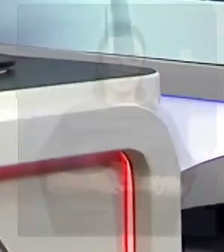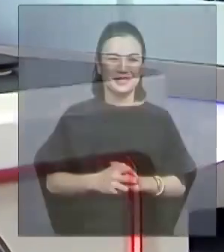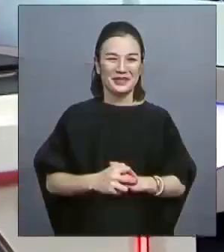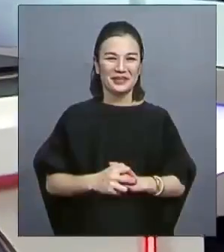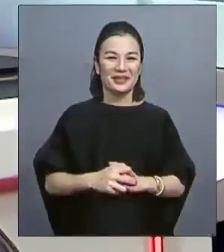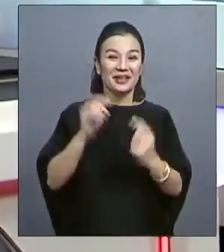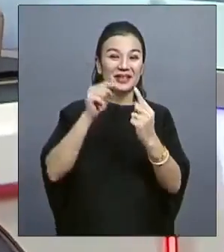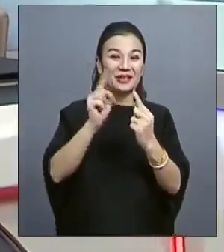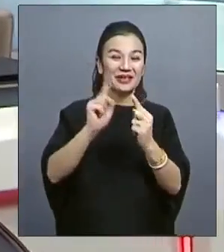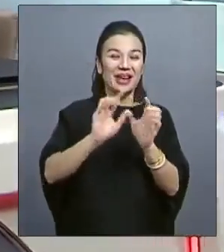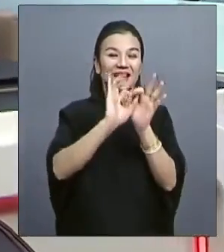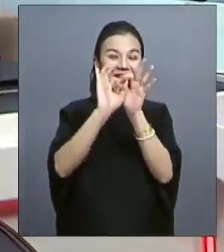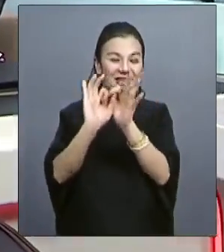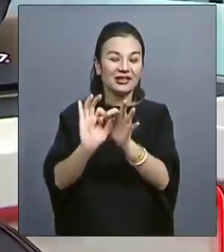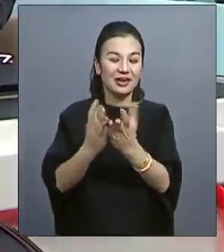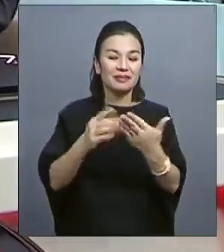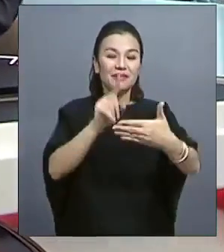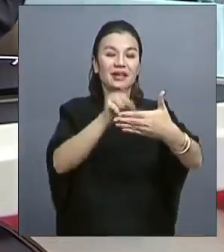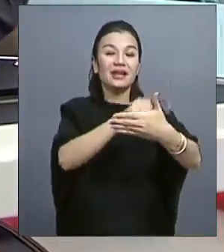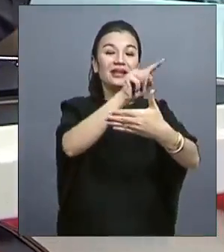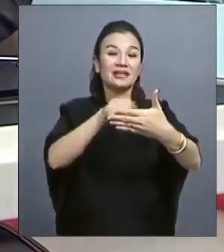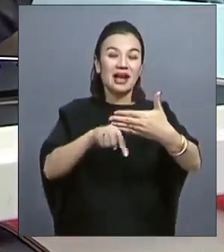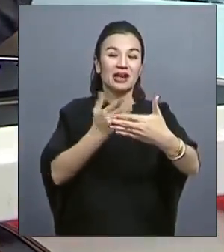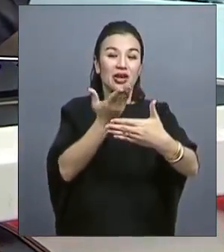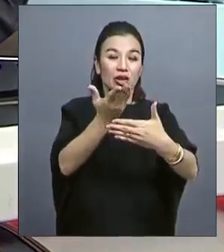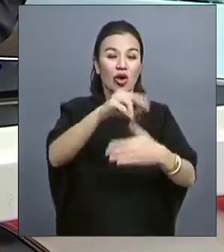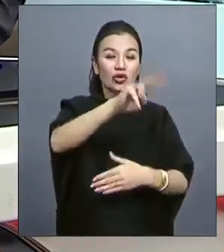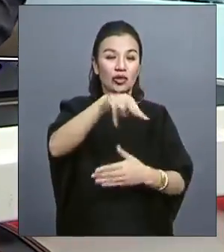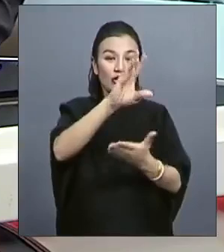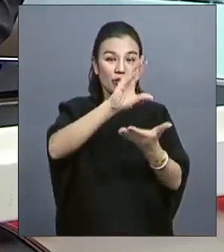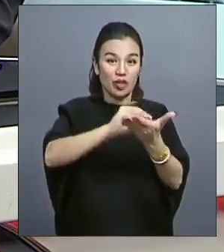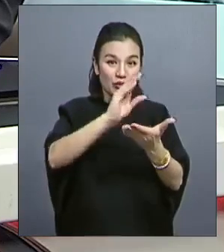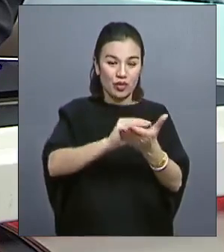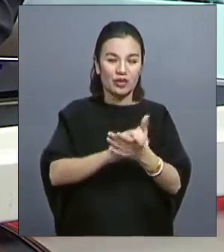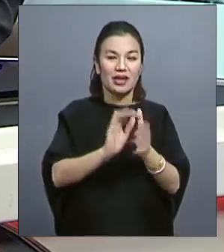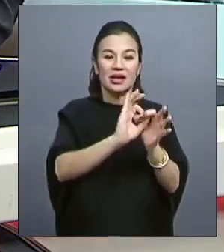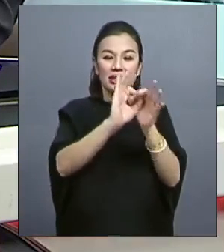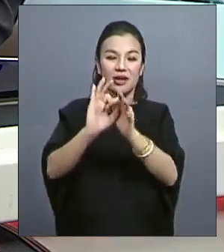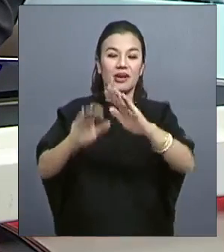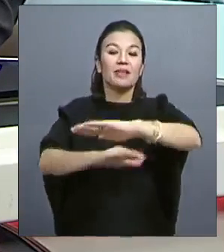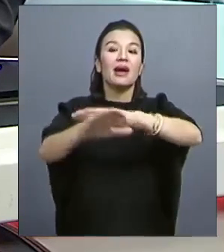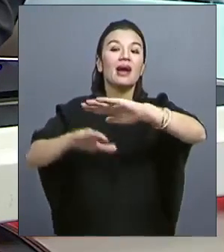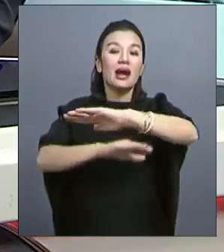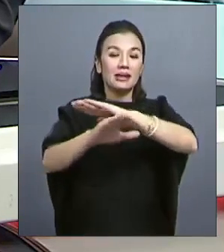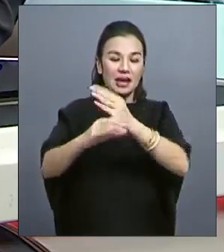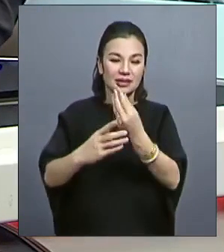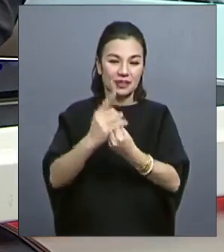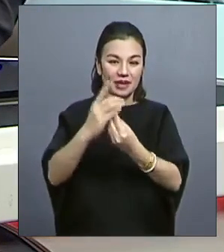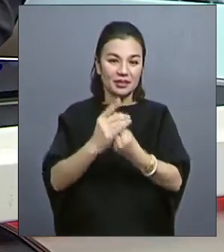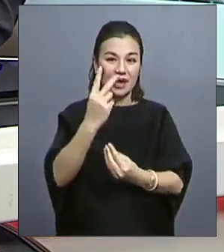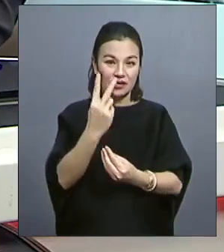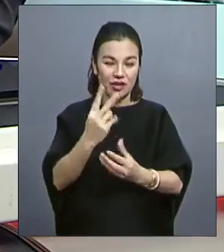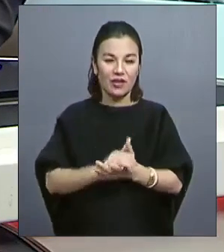คณะกรรมการการเลือกตั้งก็ขอเวลาให้คณะกรรมการตรวจสอบข้อเท็จจริงนั้นได้รวบรวมข้อมูลหลักฐานไม่เกิน 2สัปดาห์นับจากนี้นะคะว่าจะ